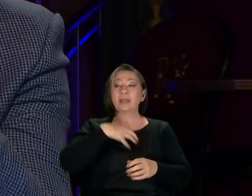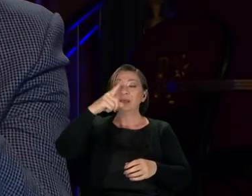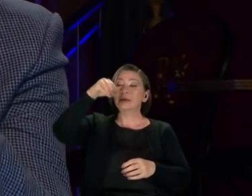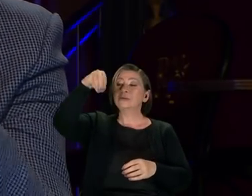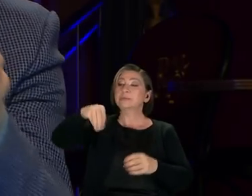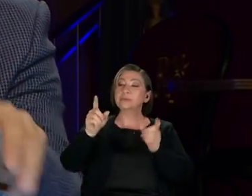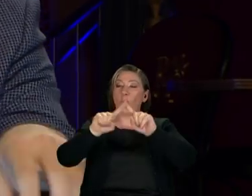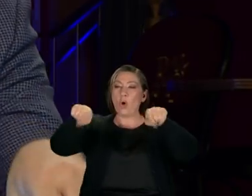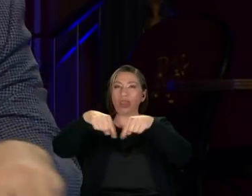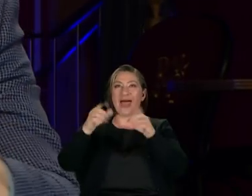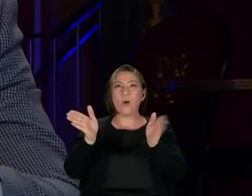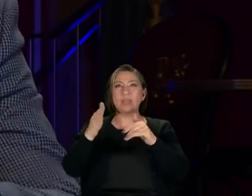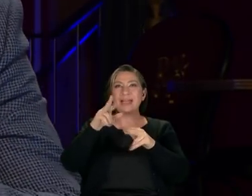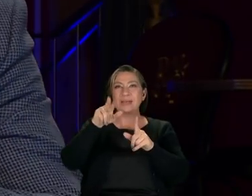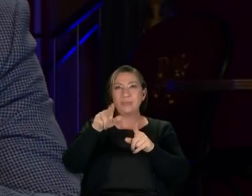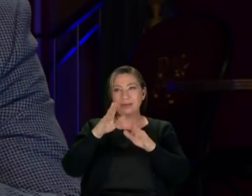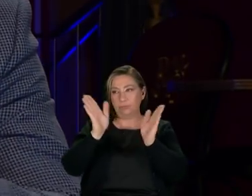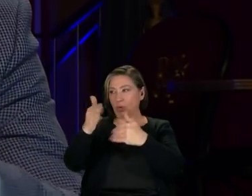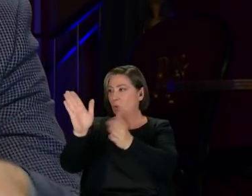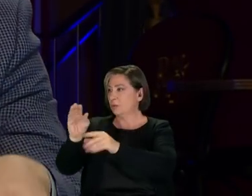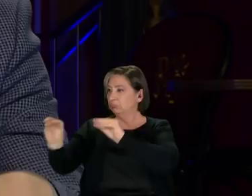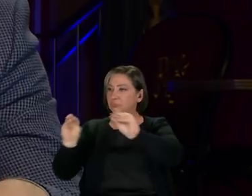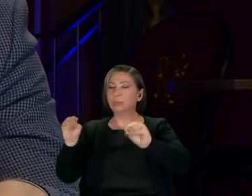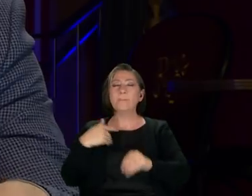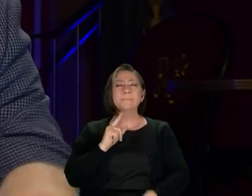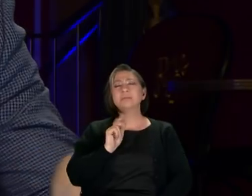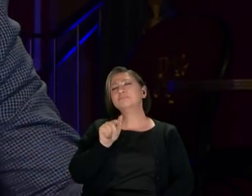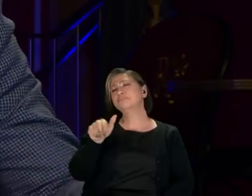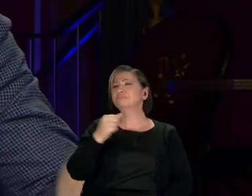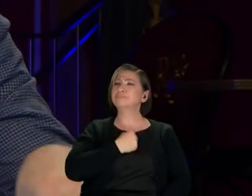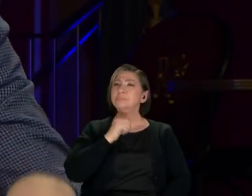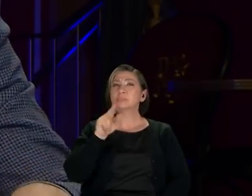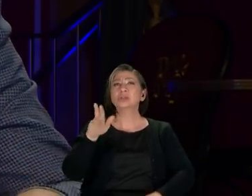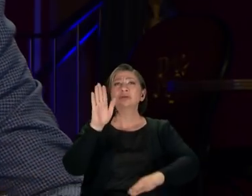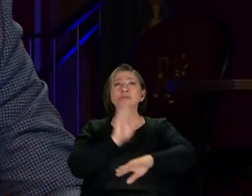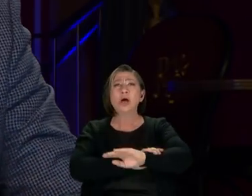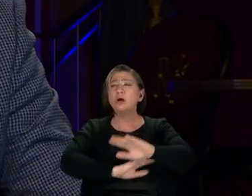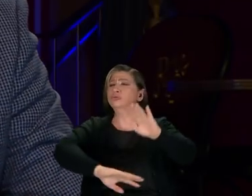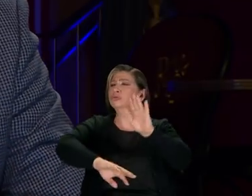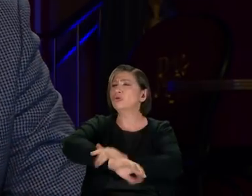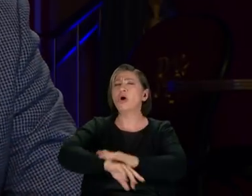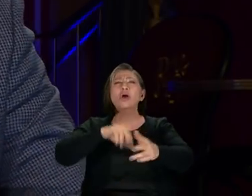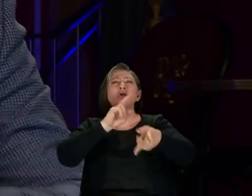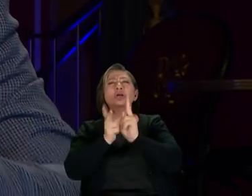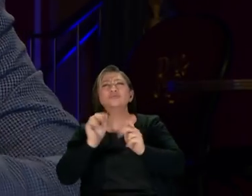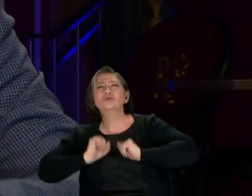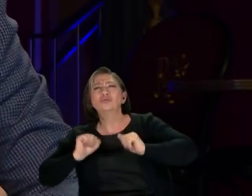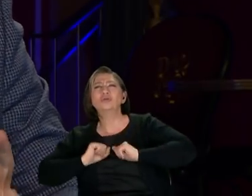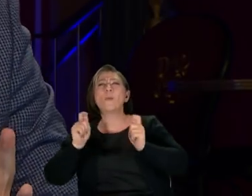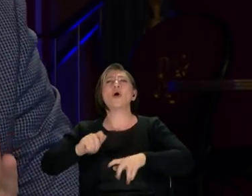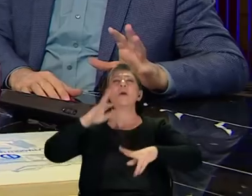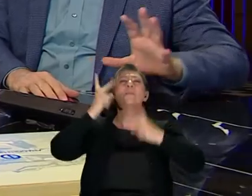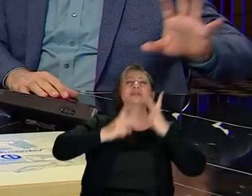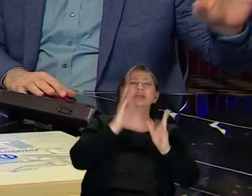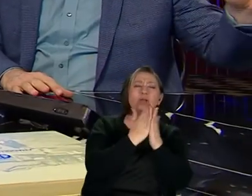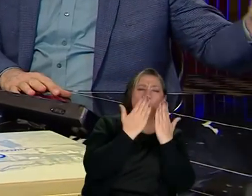ettim. Bütün kulüplerin odaları var. Bir gidiyorum oraya sağcısı, solcusu, kimisi tiyatro çalışması yapıyor, kimisi